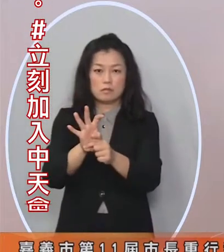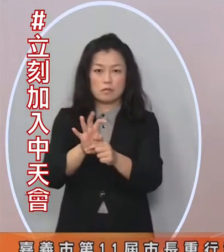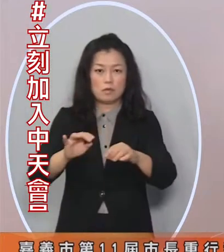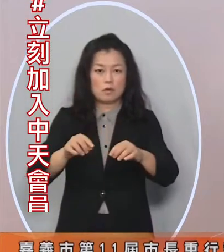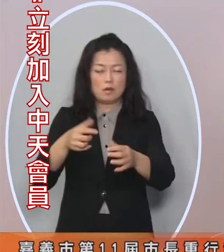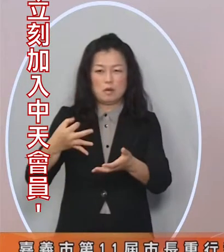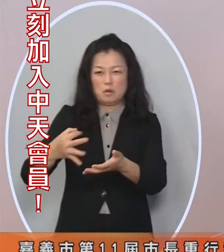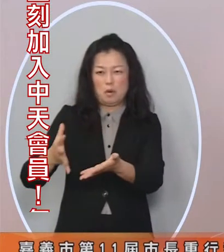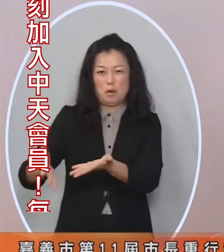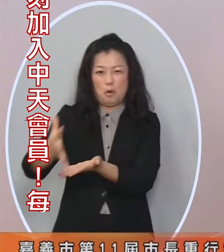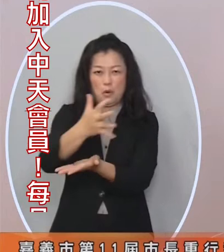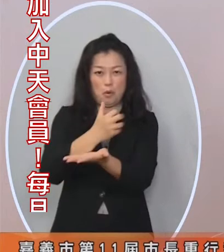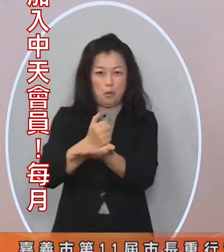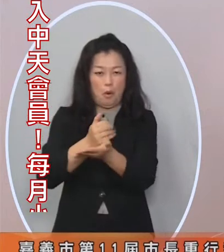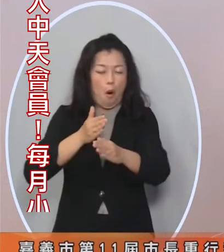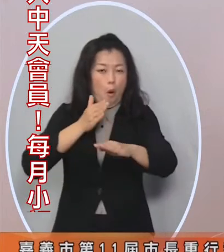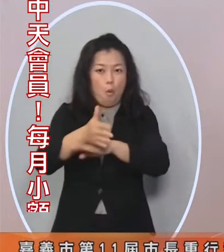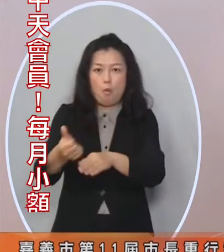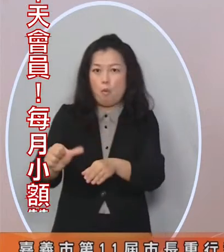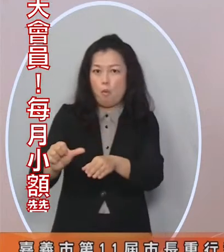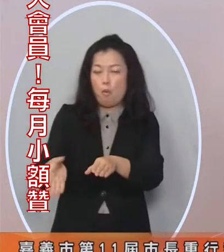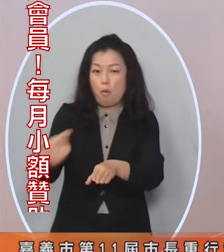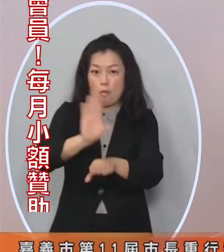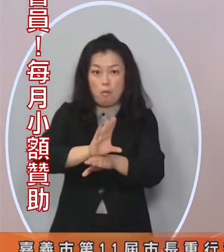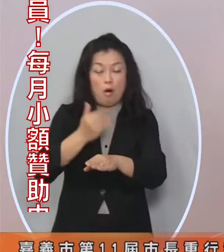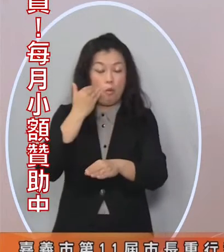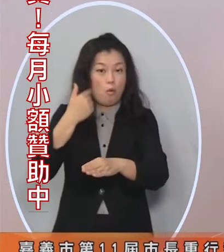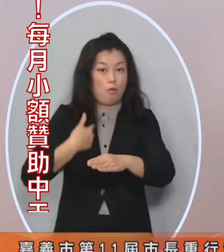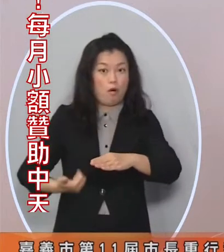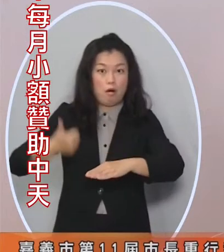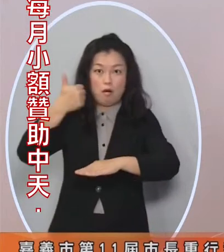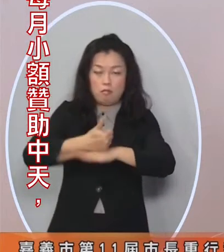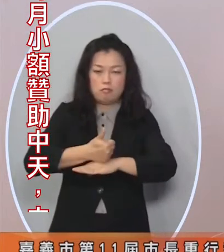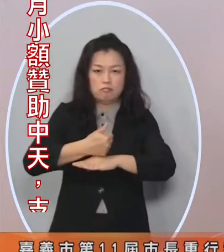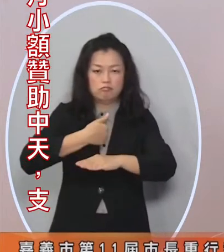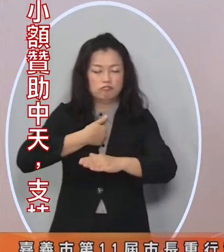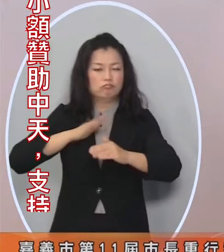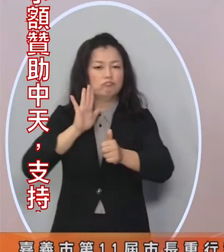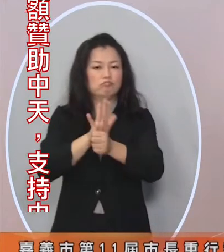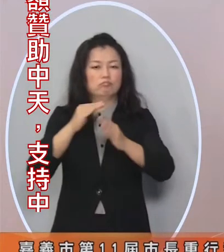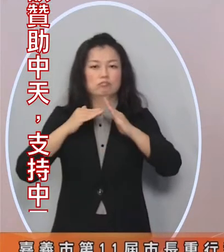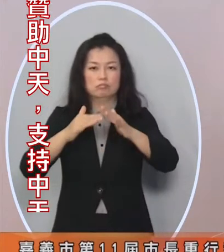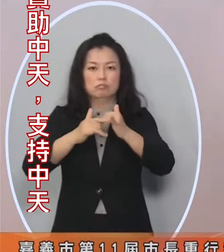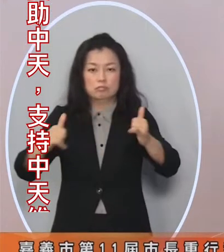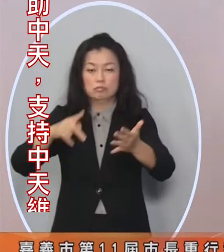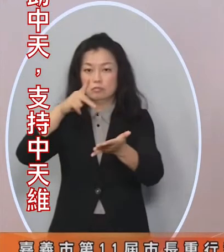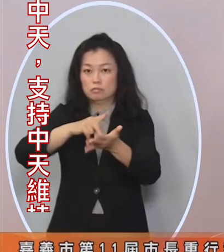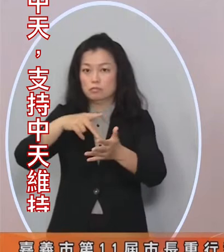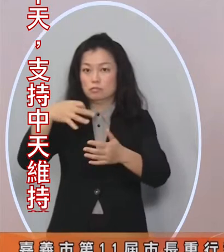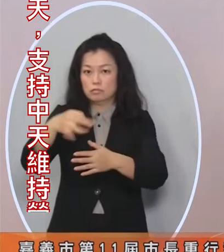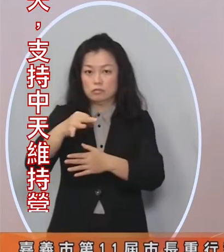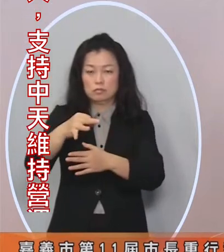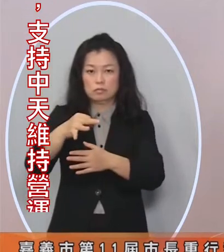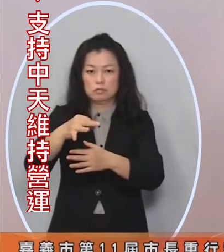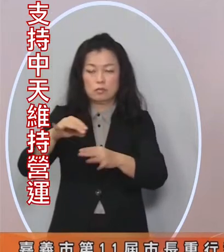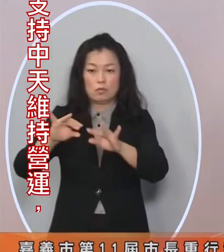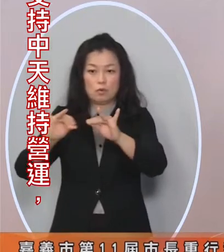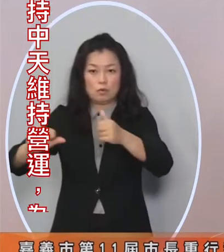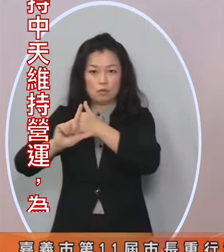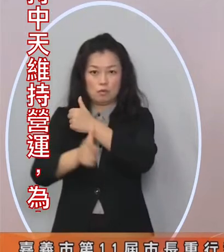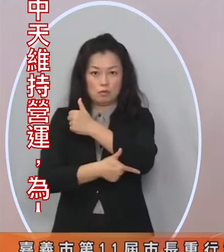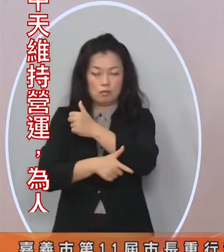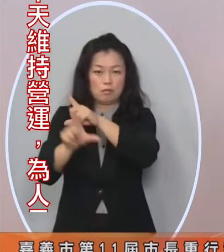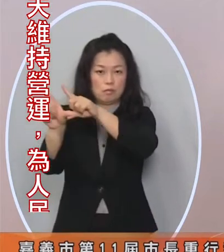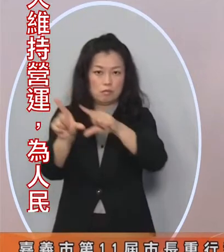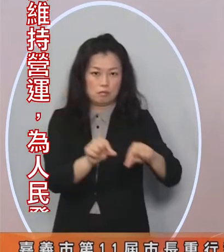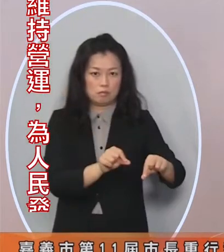法规定五倍，凯生当选后将为市民平反。工地租户租金必须依土地法规定苛